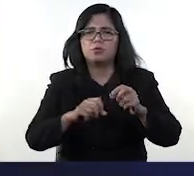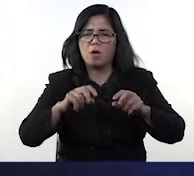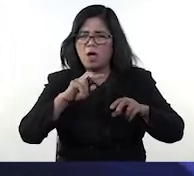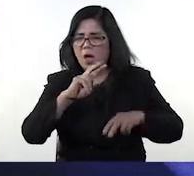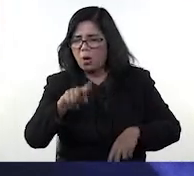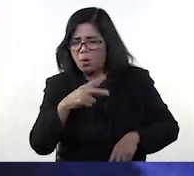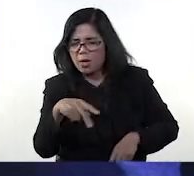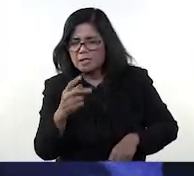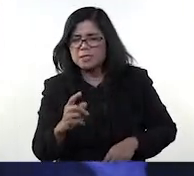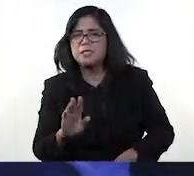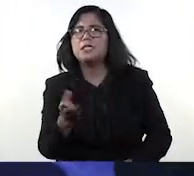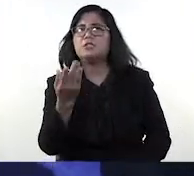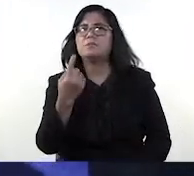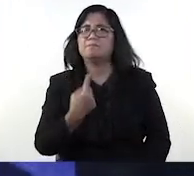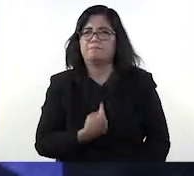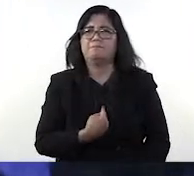hidup